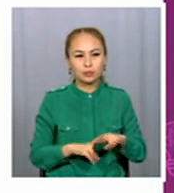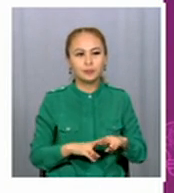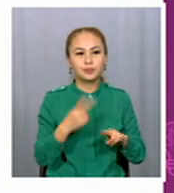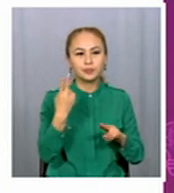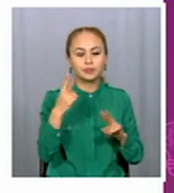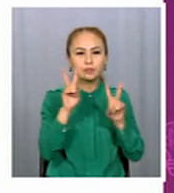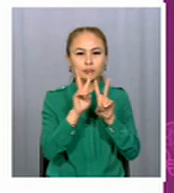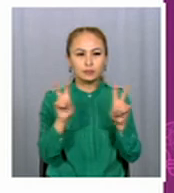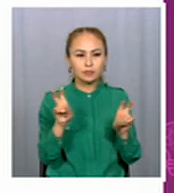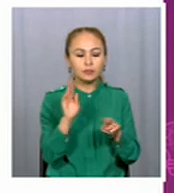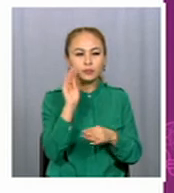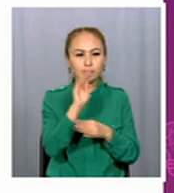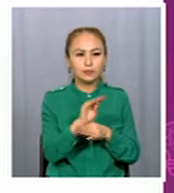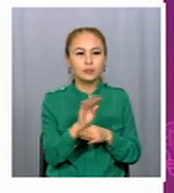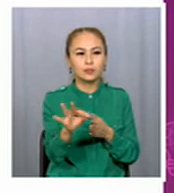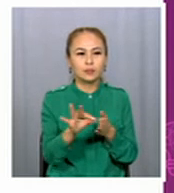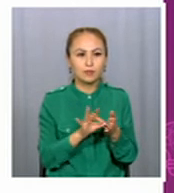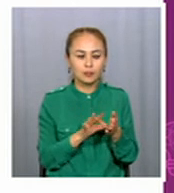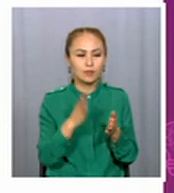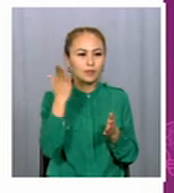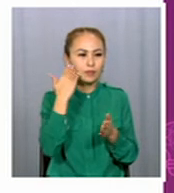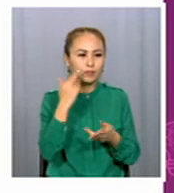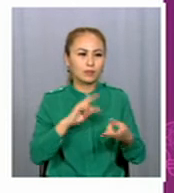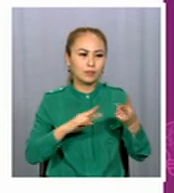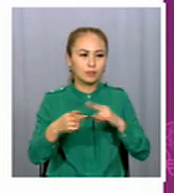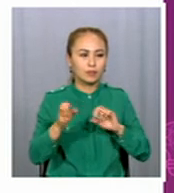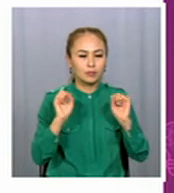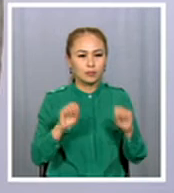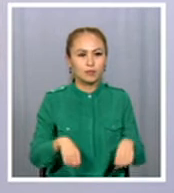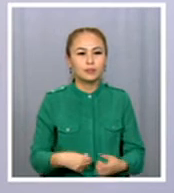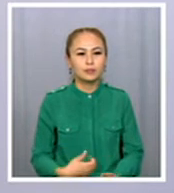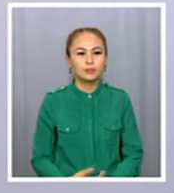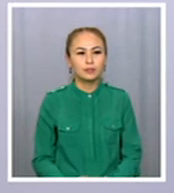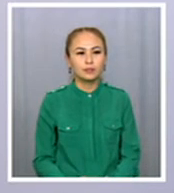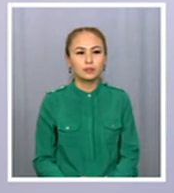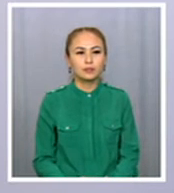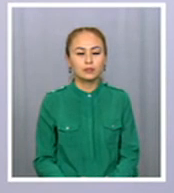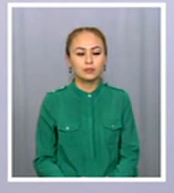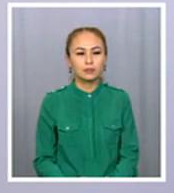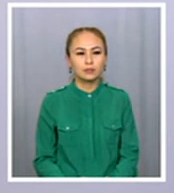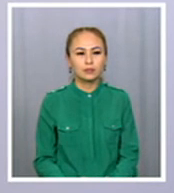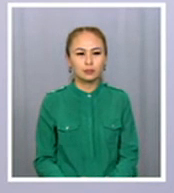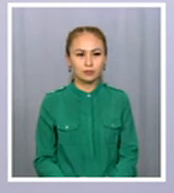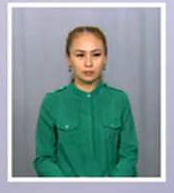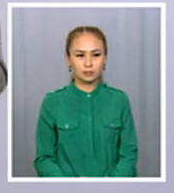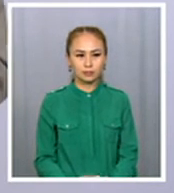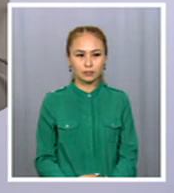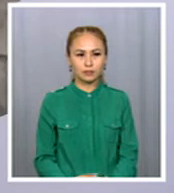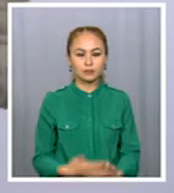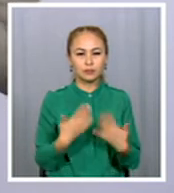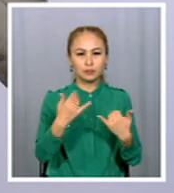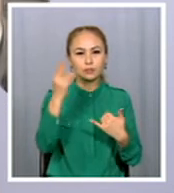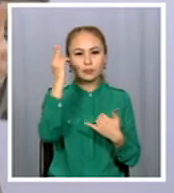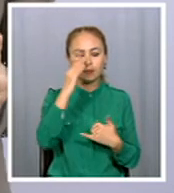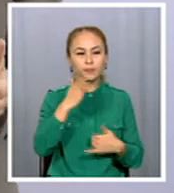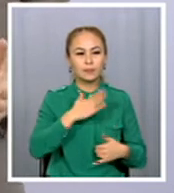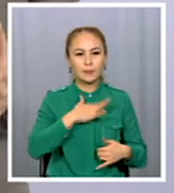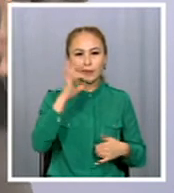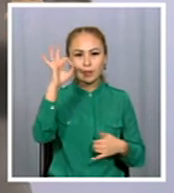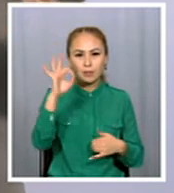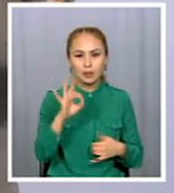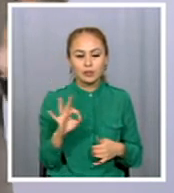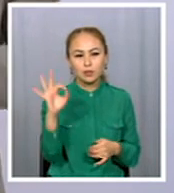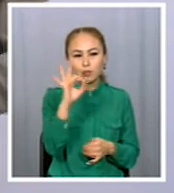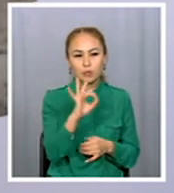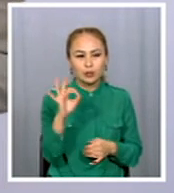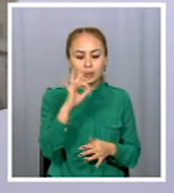тақырыпты бірден осылай оңай түрде еске түсіруге болады екен. Осымен балалар, бүгінгі сабақта біз проценті бойынша